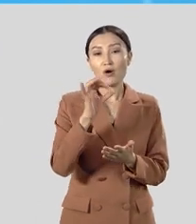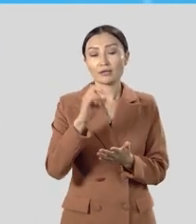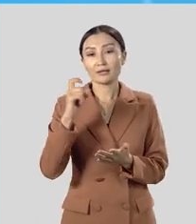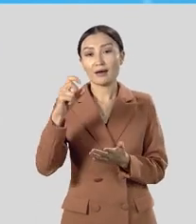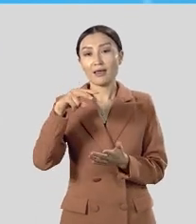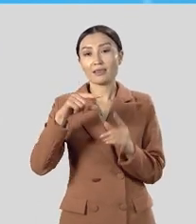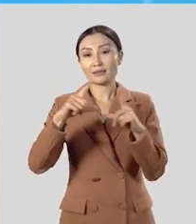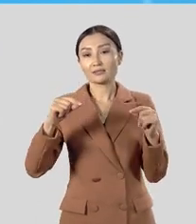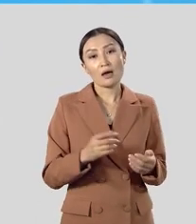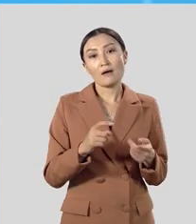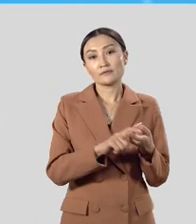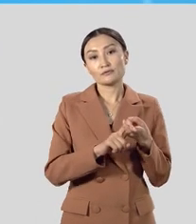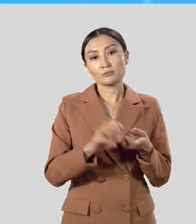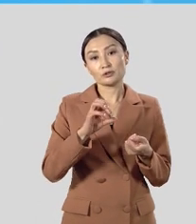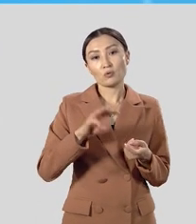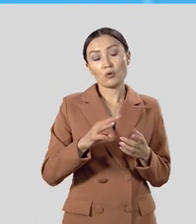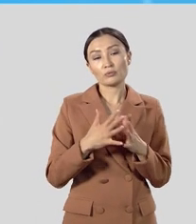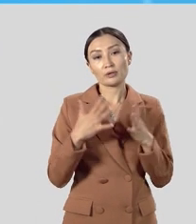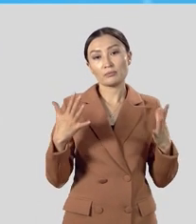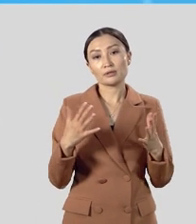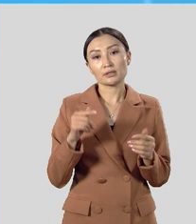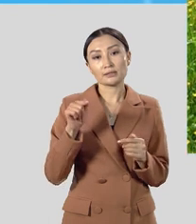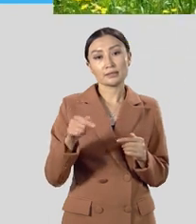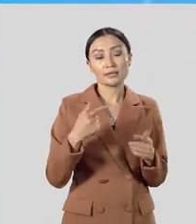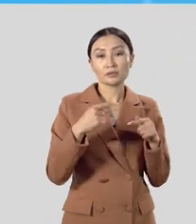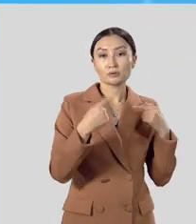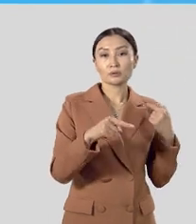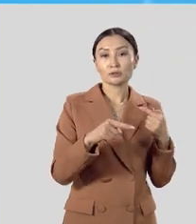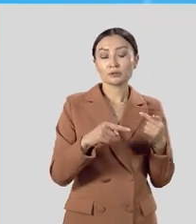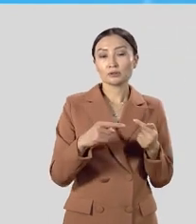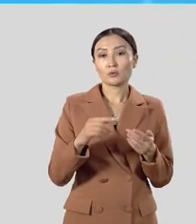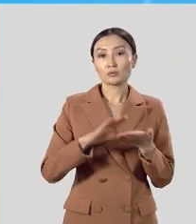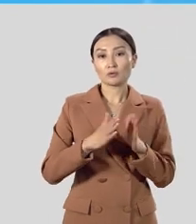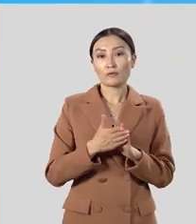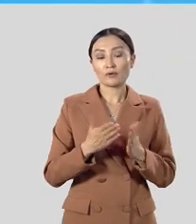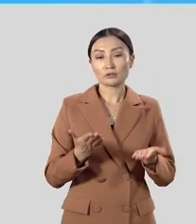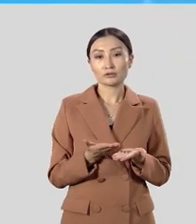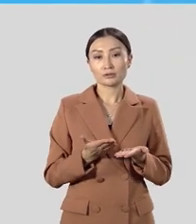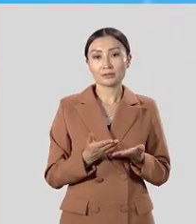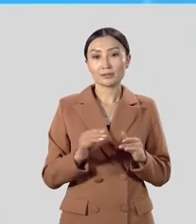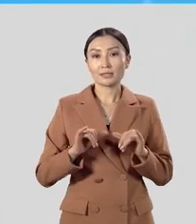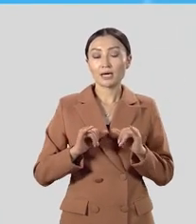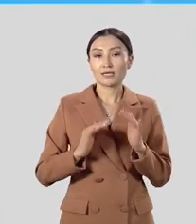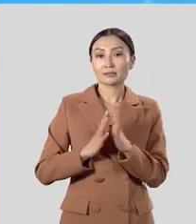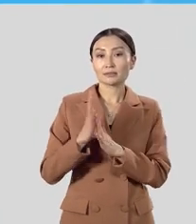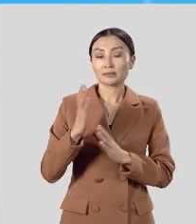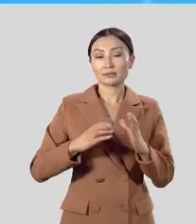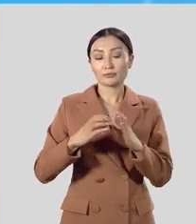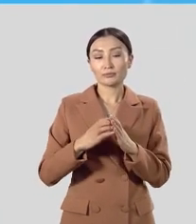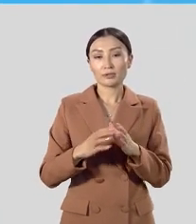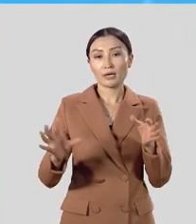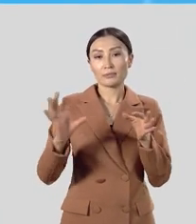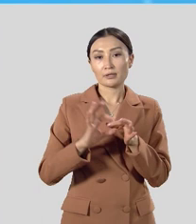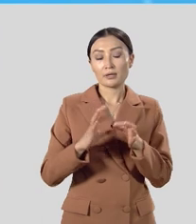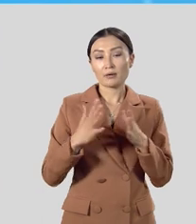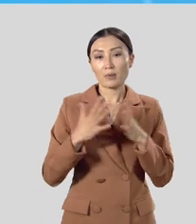деревьев. В зависимости от преобладания тех или иных видов и условий существования, растительные сообщества